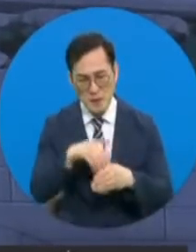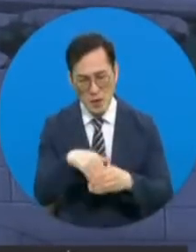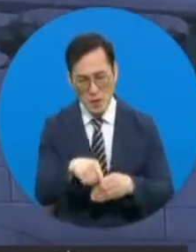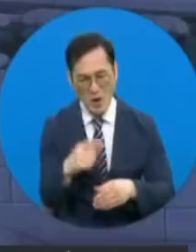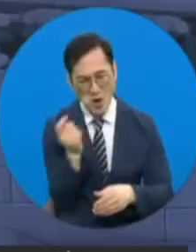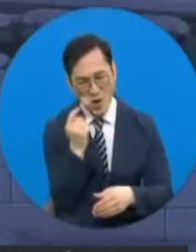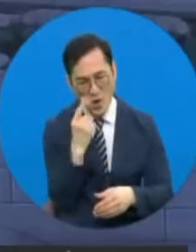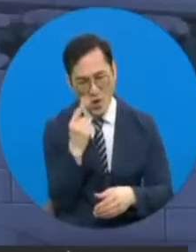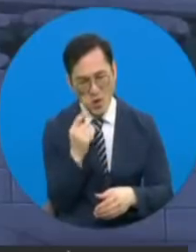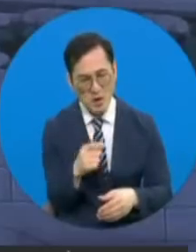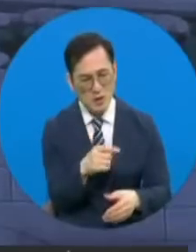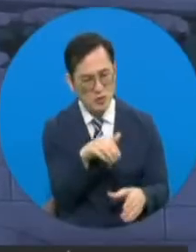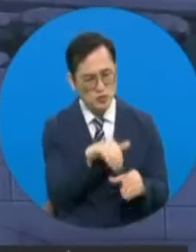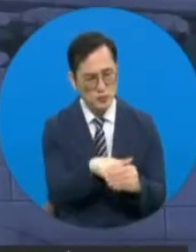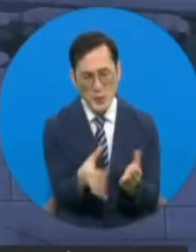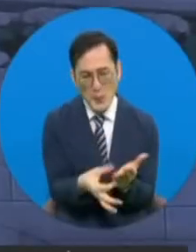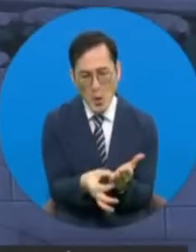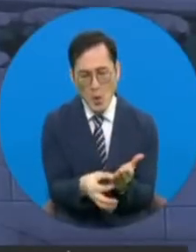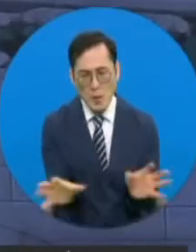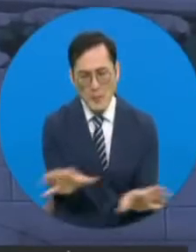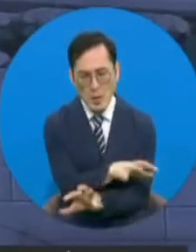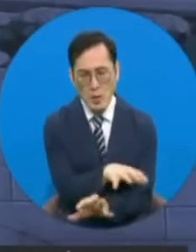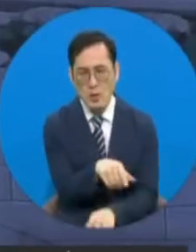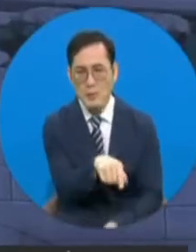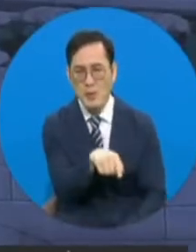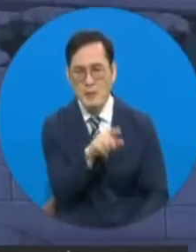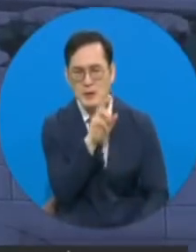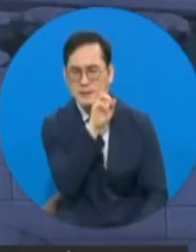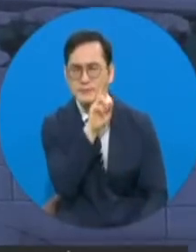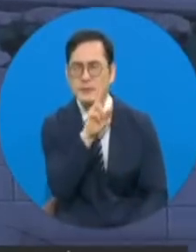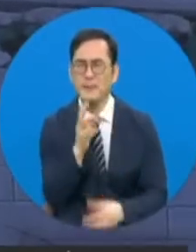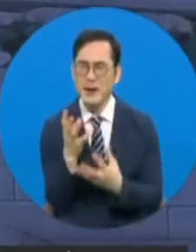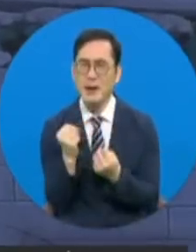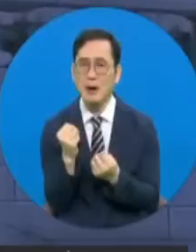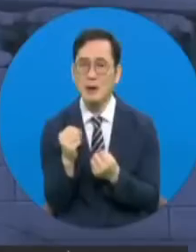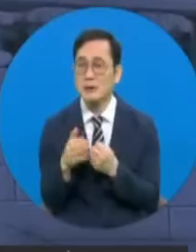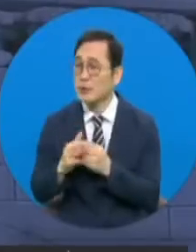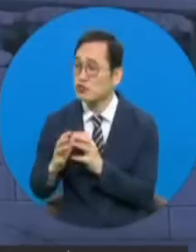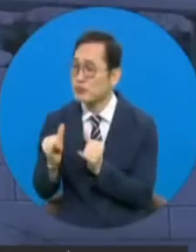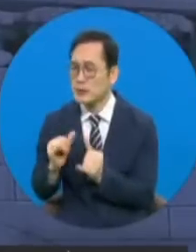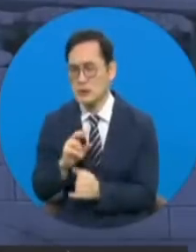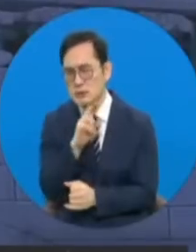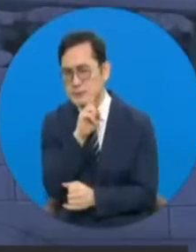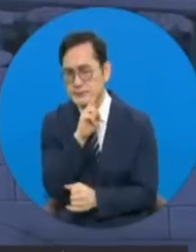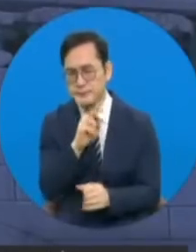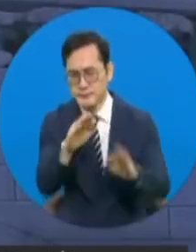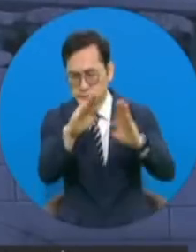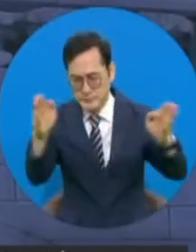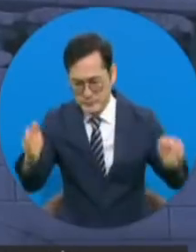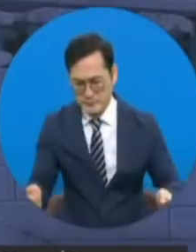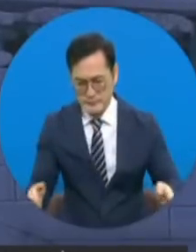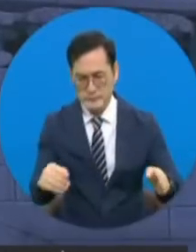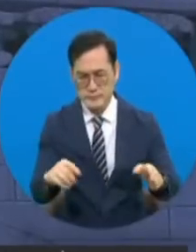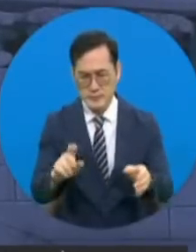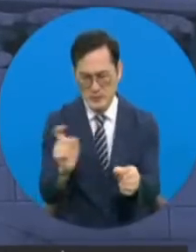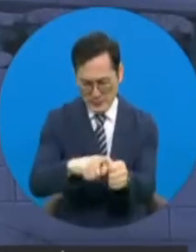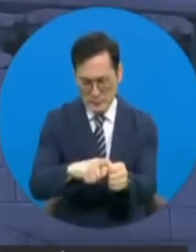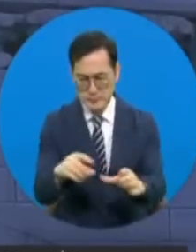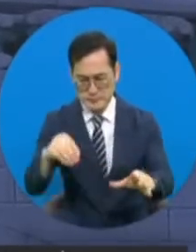국민들 사이에서 일부에 일어섰던 경험이 있습니다 그렇기 때문에이 국민들의 투표 용기가 얼마나